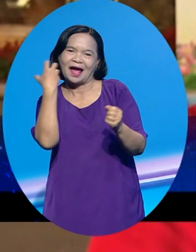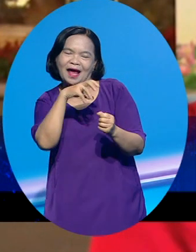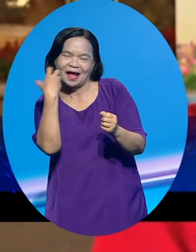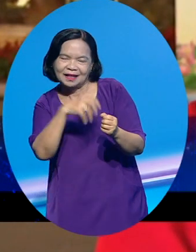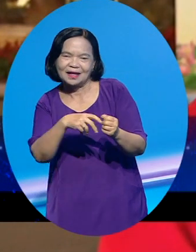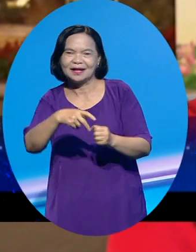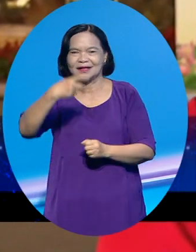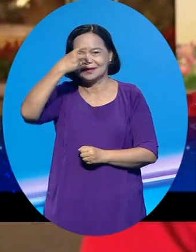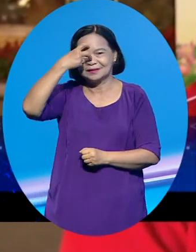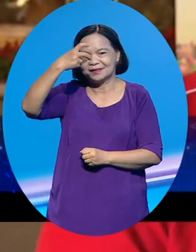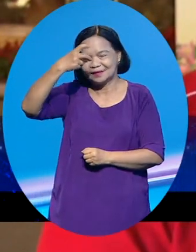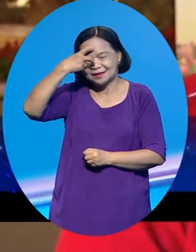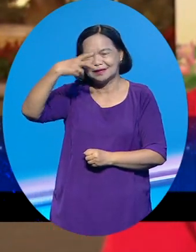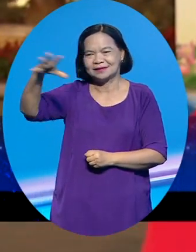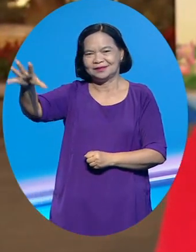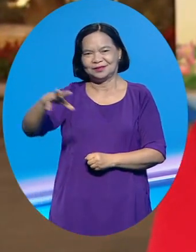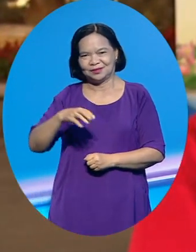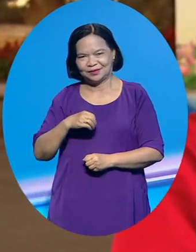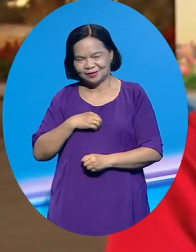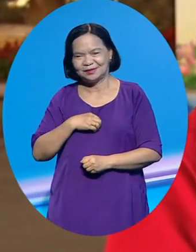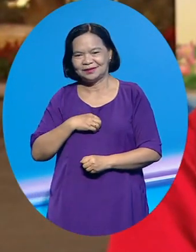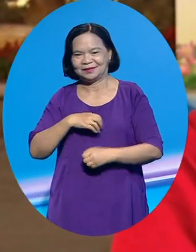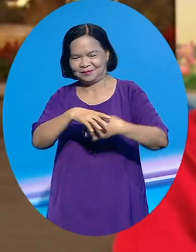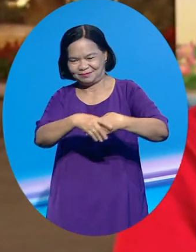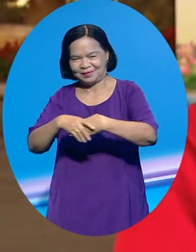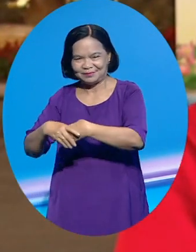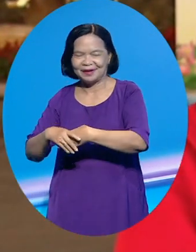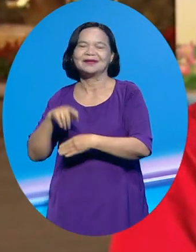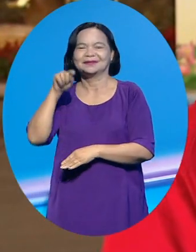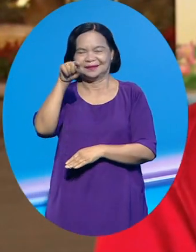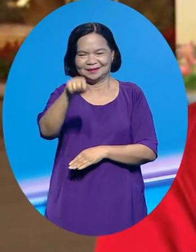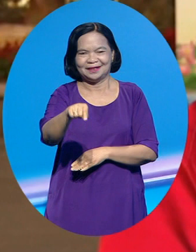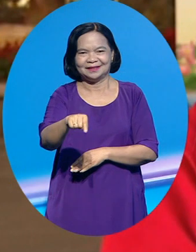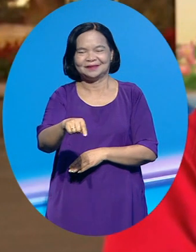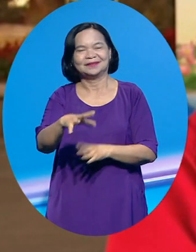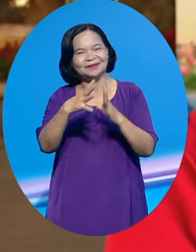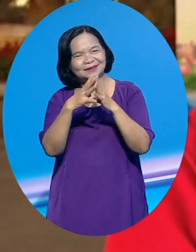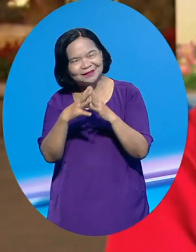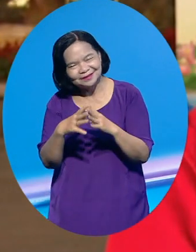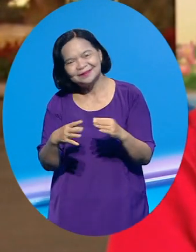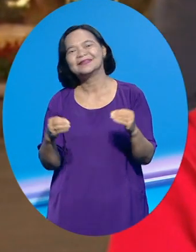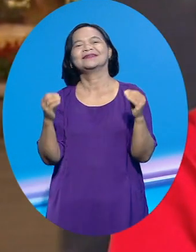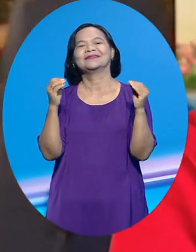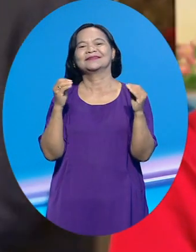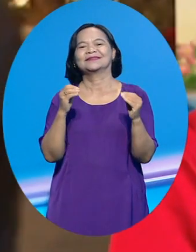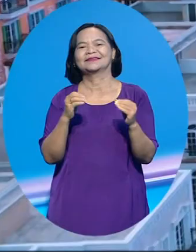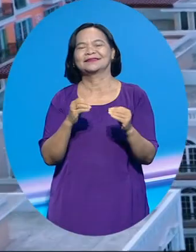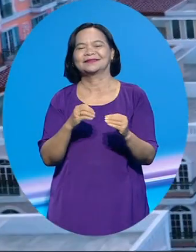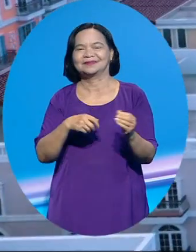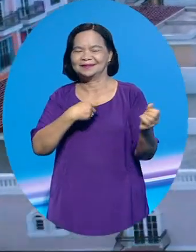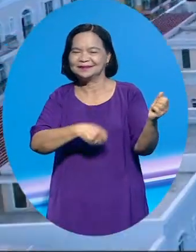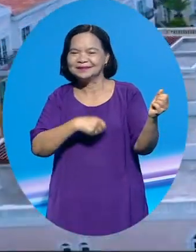vậy mà tôi đến đây. Vì chúng tôi ở ngoài Bắc, tôi và một số bạn bè tôi và rất nhiều người, chúng tôi rất yêu cái âm nhạc đờn ca tài